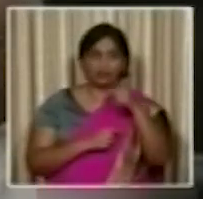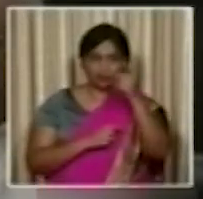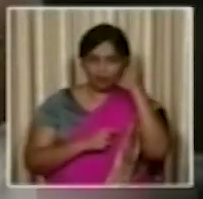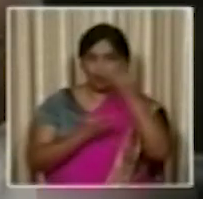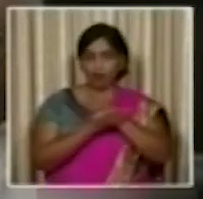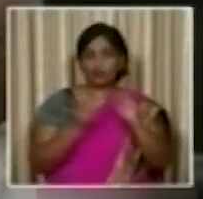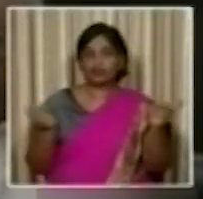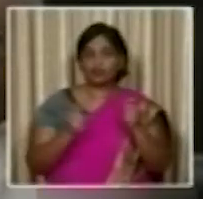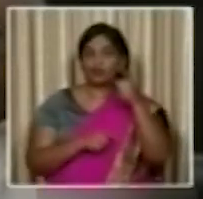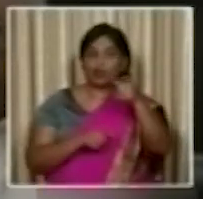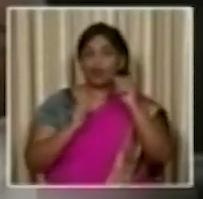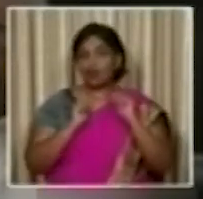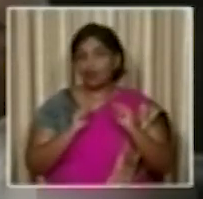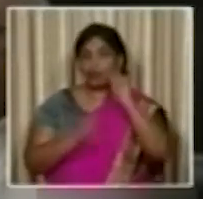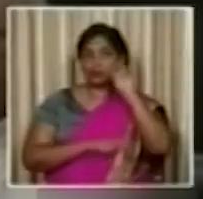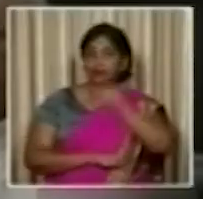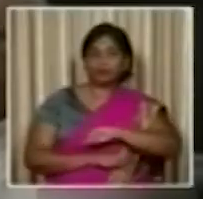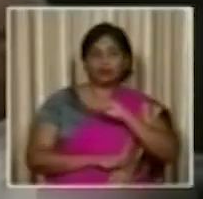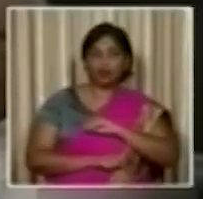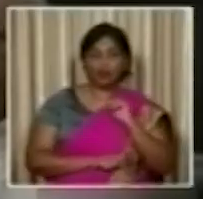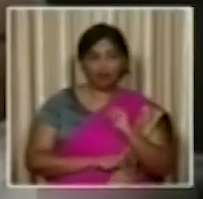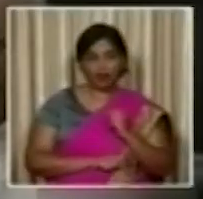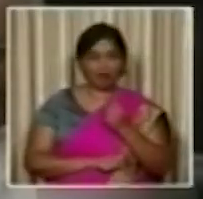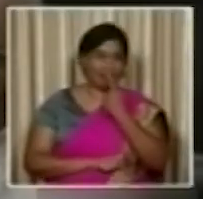என்னிடம் கேட்க வேண்டாம், கலாநிதி ஹர்ஷ டி சில்வாவிடம்